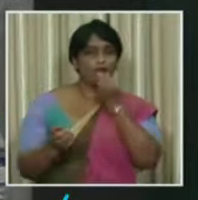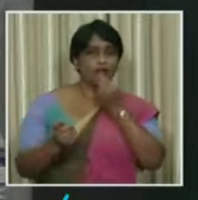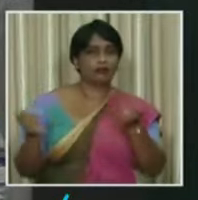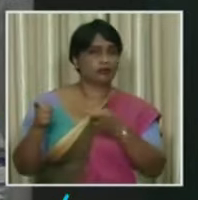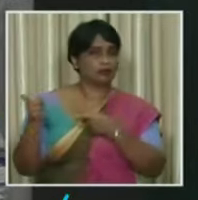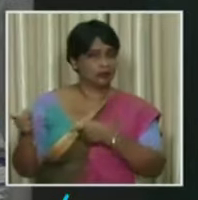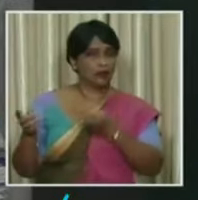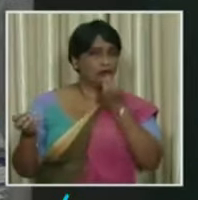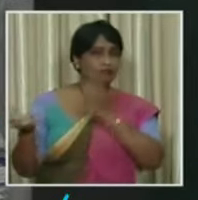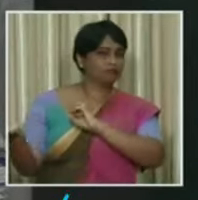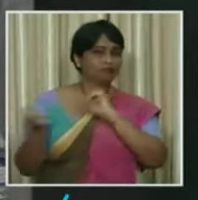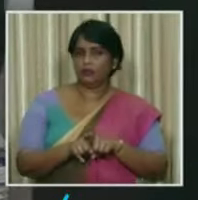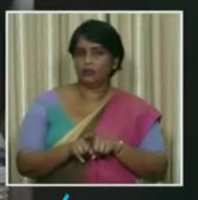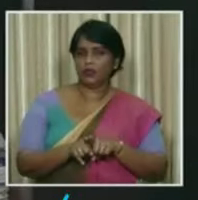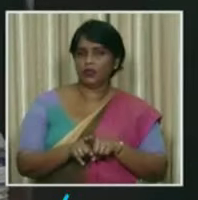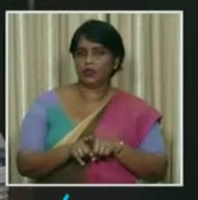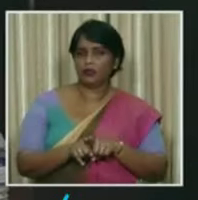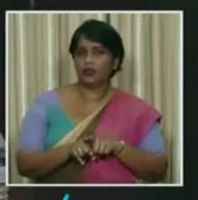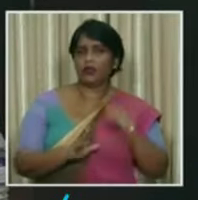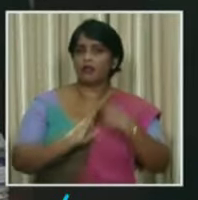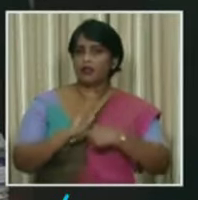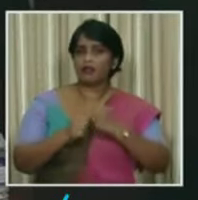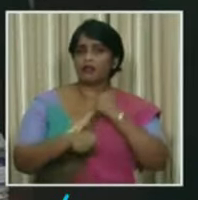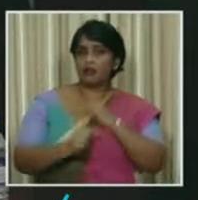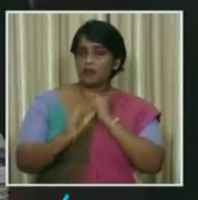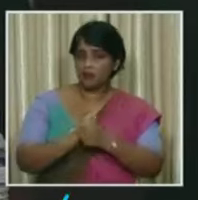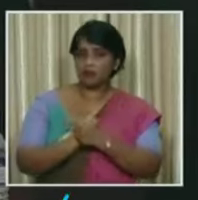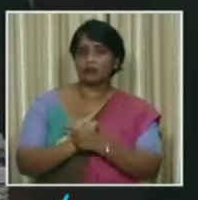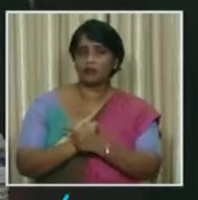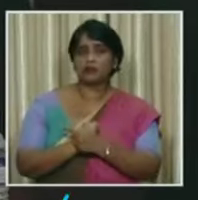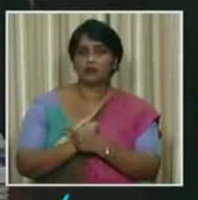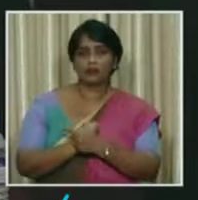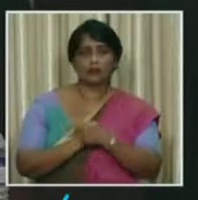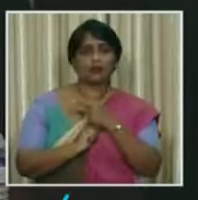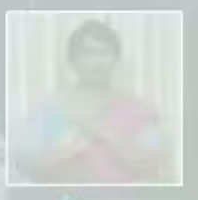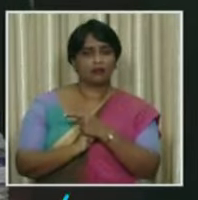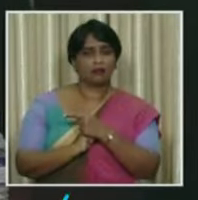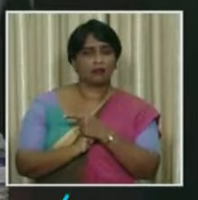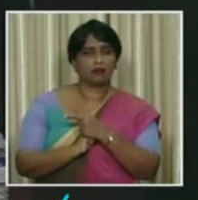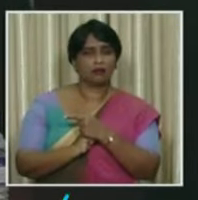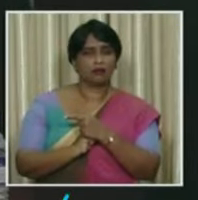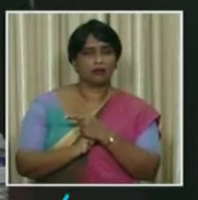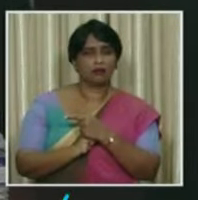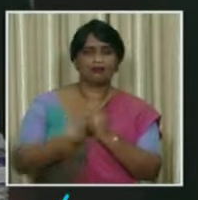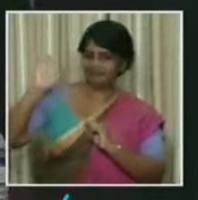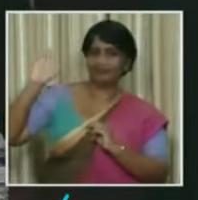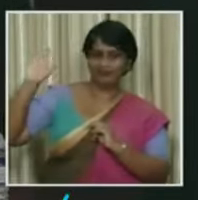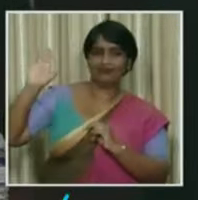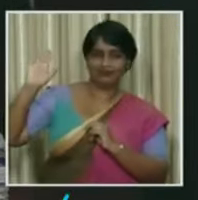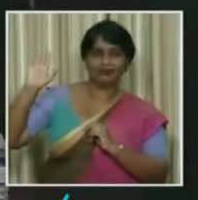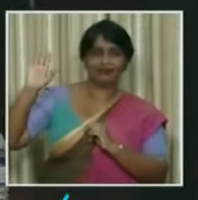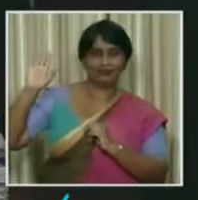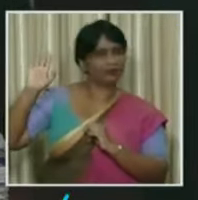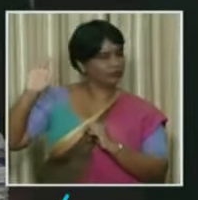ශාලාවෙන් ආහාර පාන ගෙනල් මේ බොරුවක් නෙවෙයි මේ ලංකා ගමනාගමන මණ්ඩලෙන් මං හිතන්නේ මොකද සැපරිනායකතුමා කාලය හරි හරි පොඩ්ඩක් ඉන්න